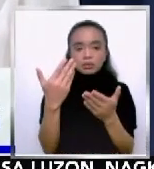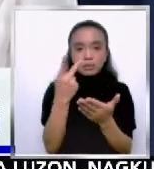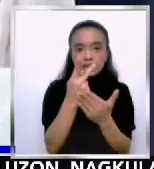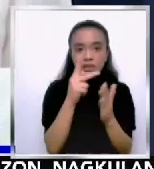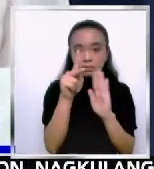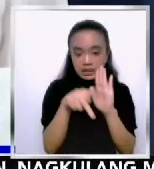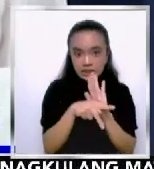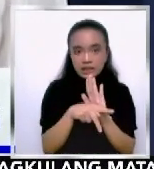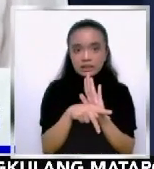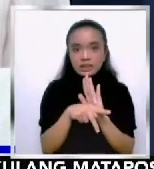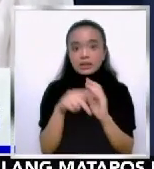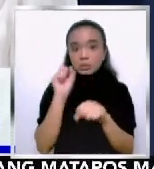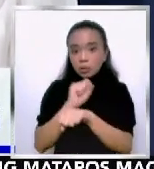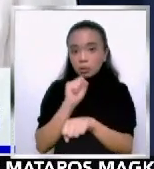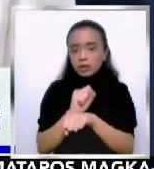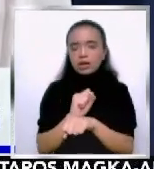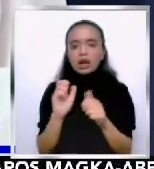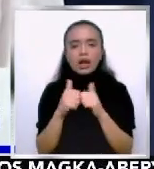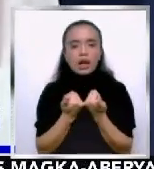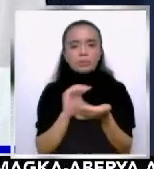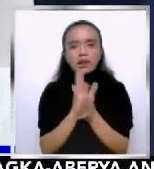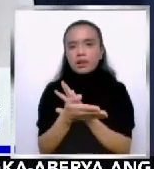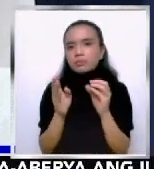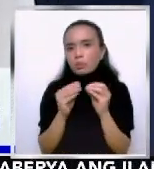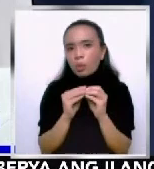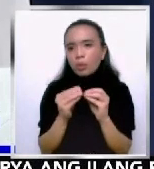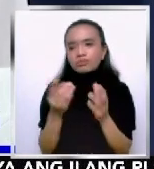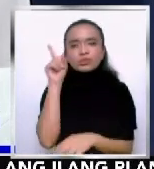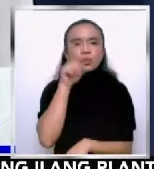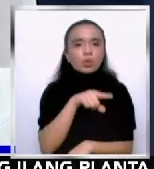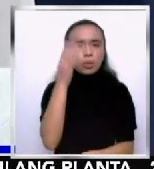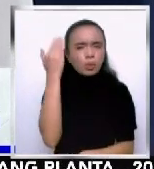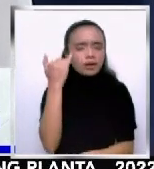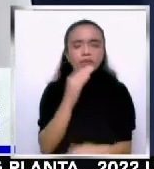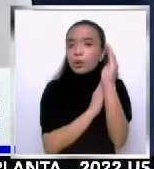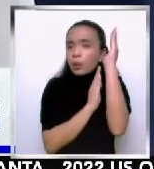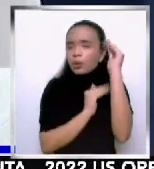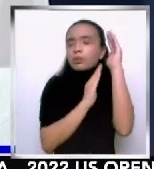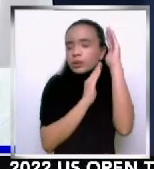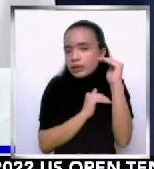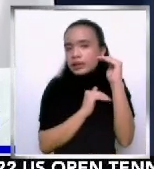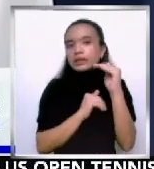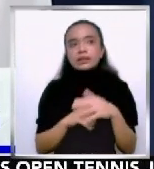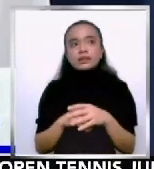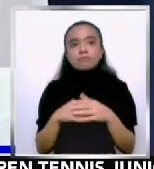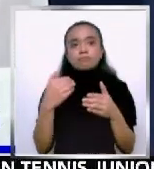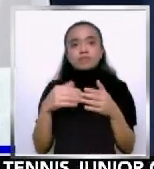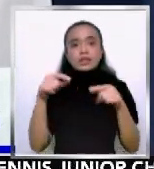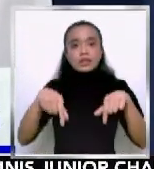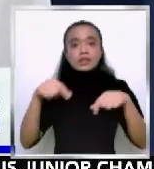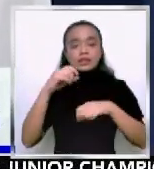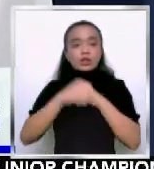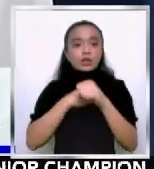and how to make them more efficient so that hopefully by the end of the year we might be able to